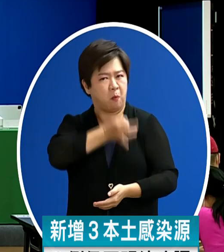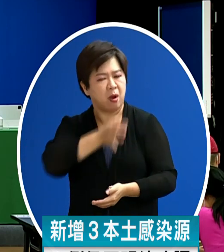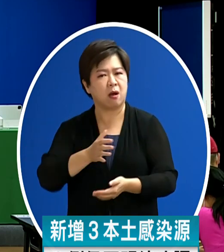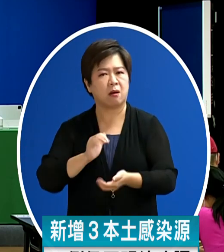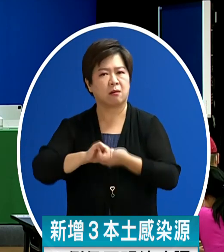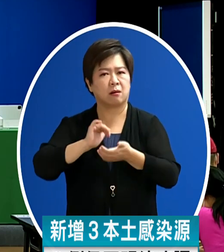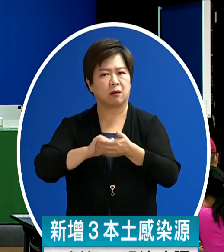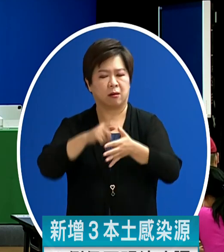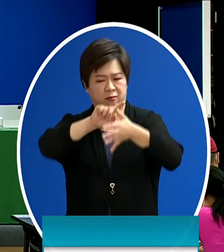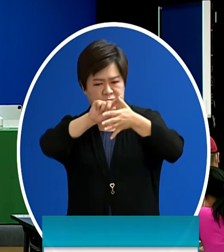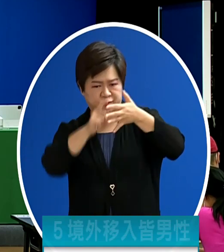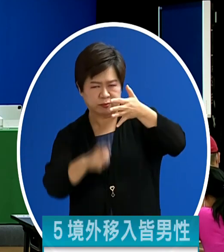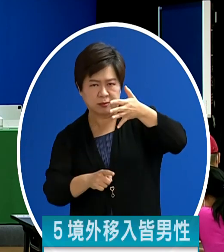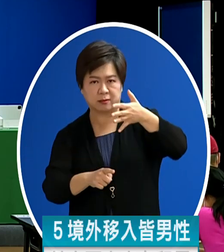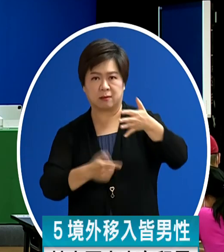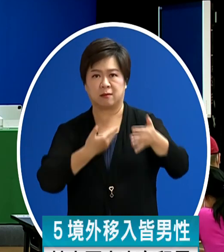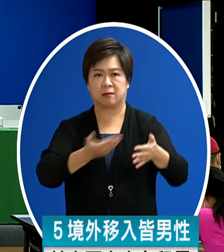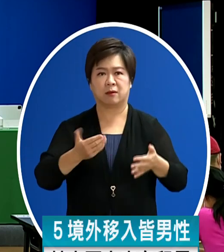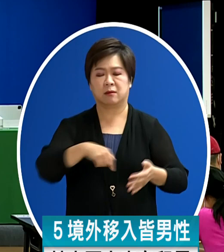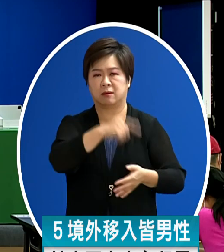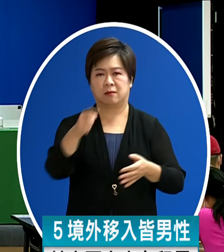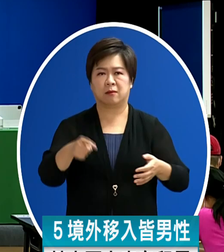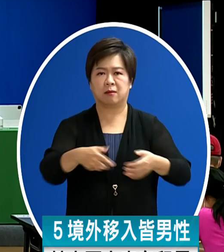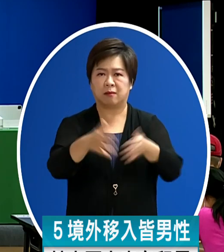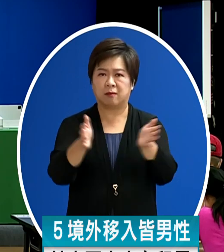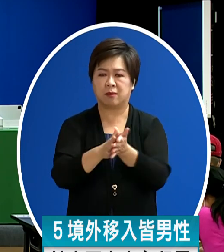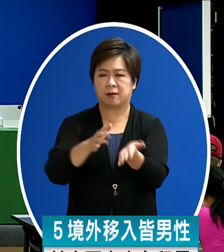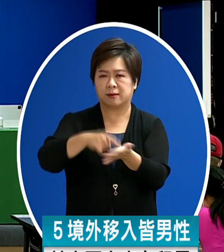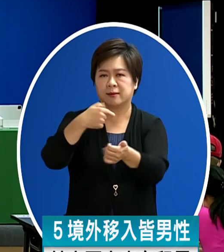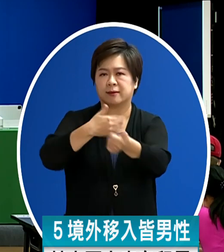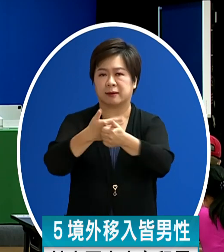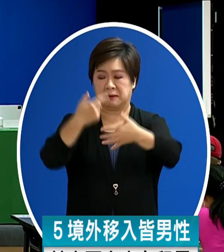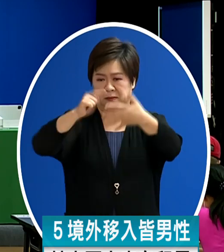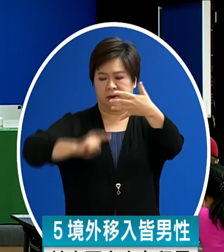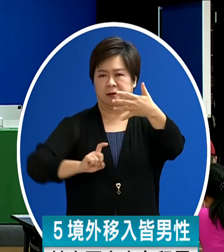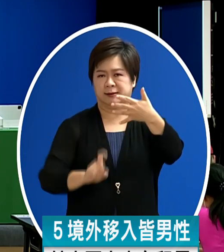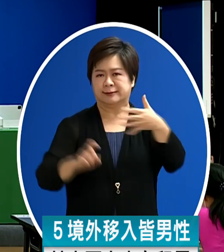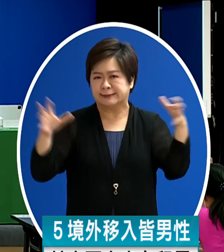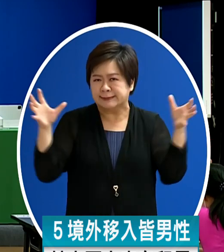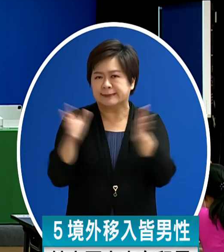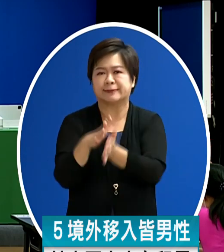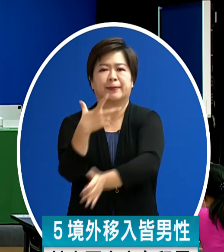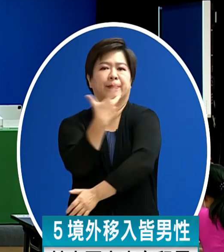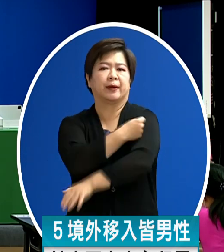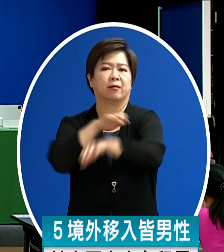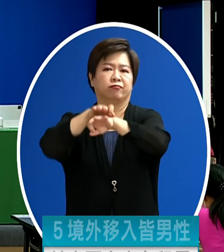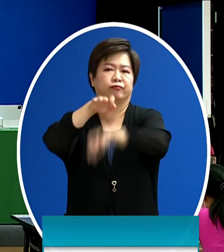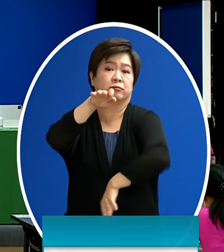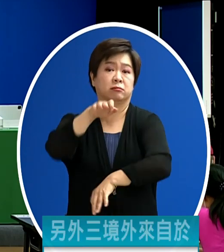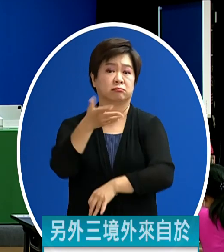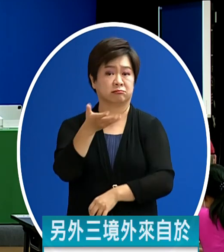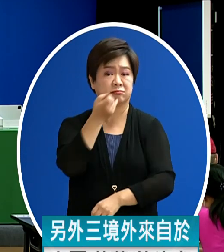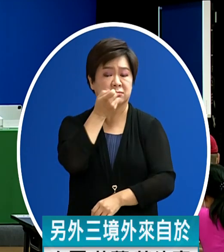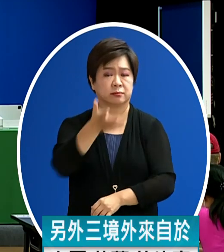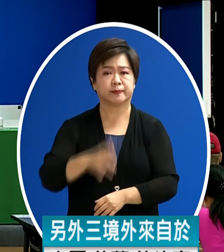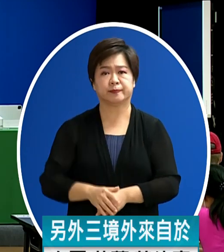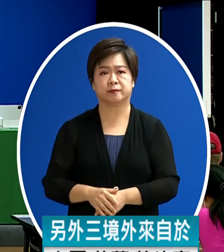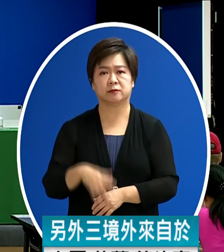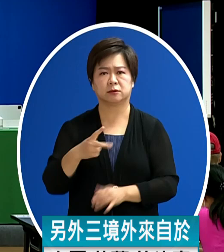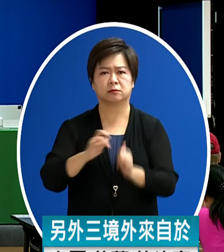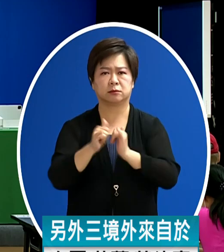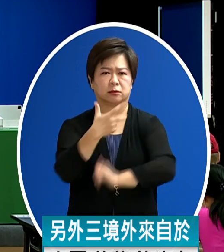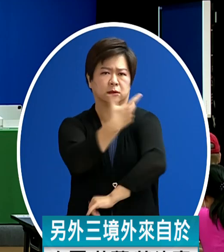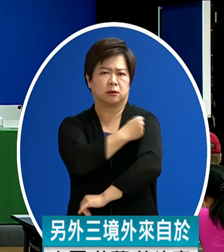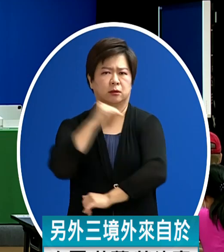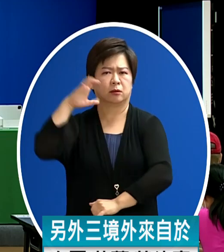照着从第一类往下打，而是开放更多的族群，可能一次开放10类来做接种。那另外一个问题是，有民众打完高